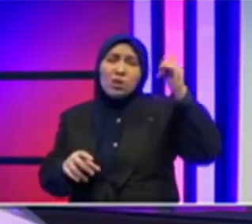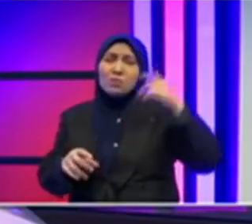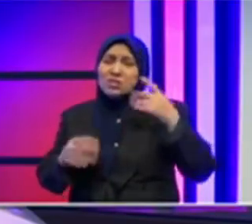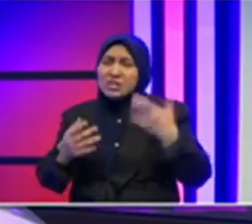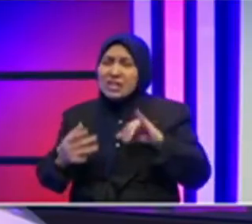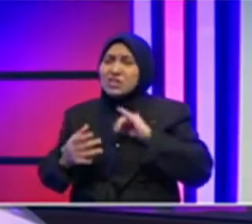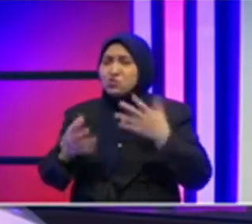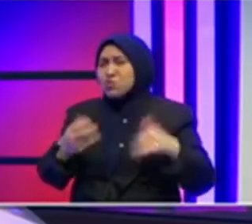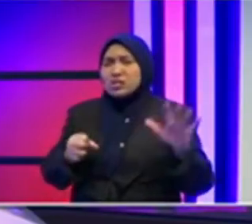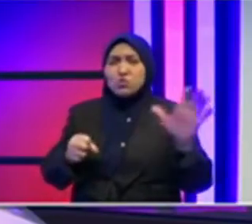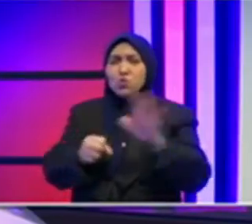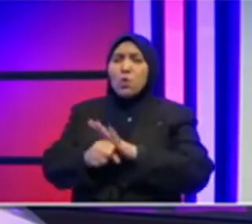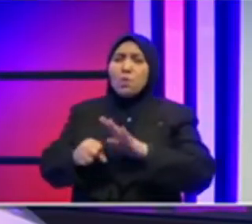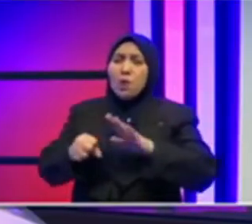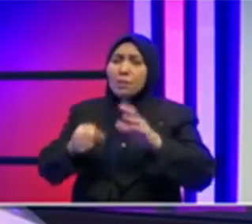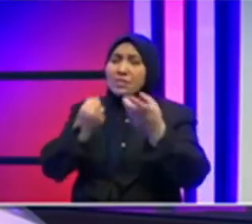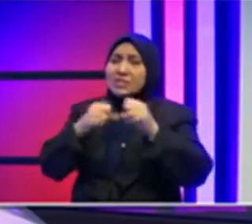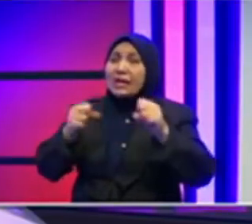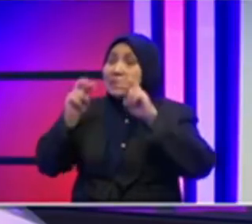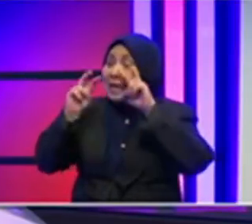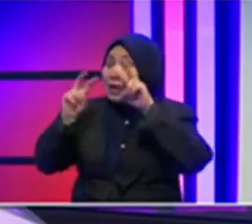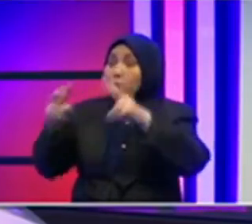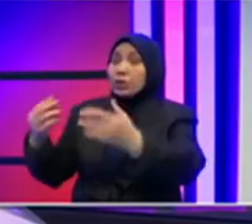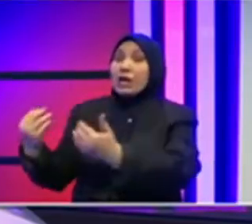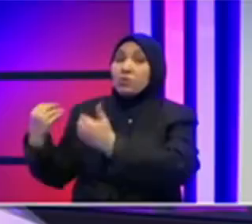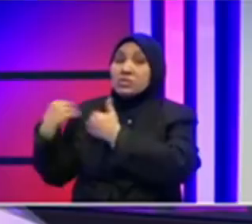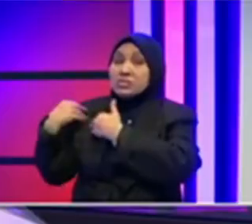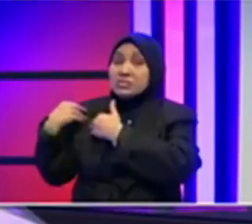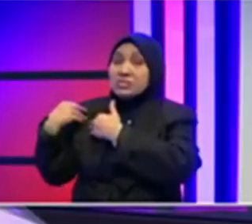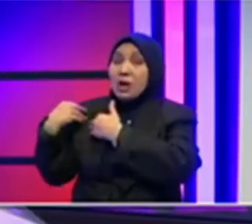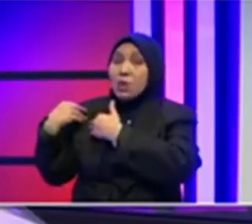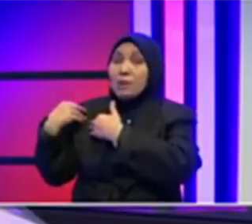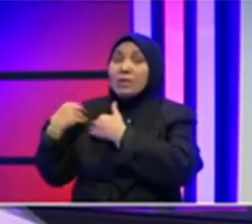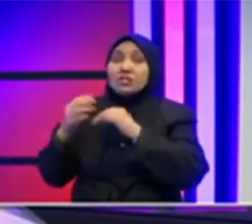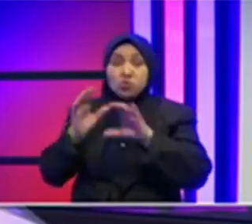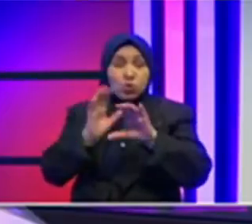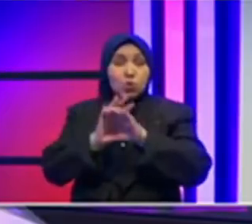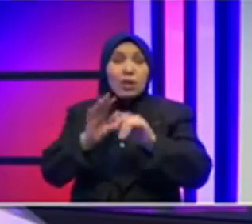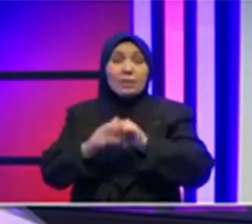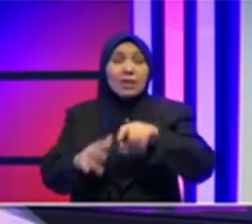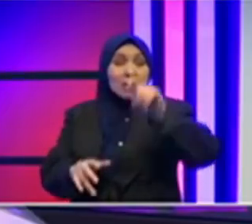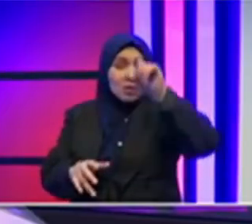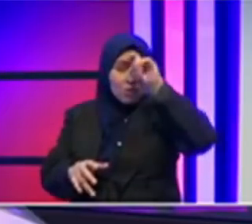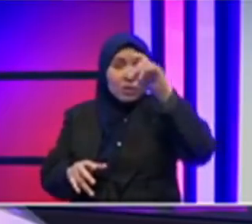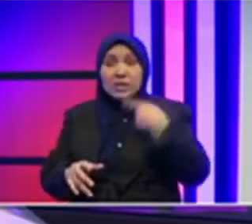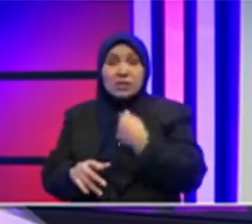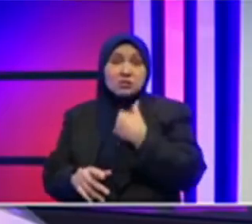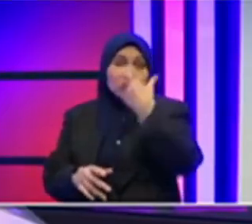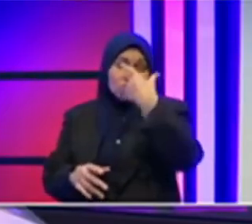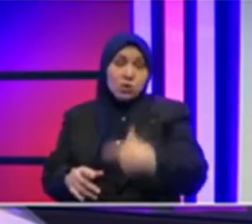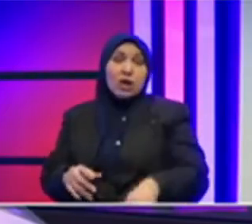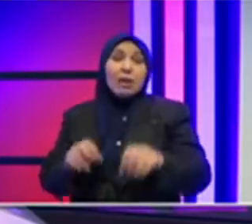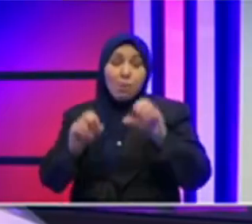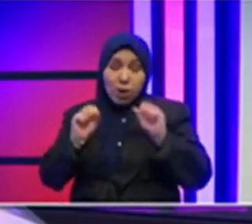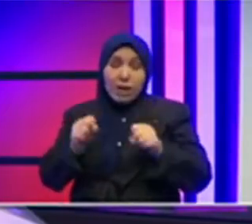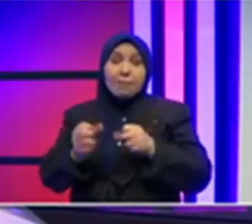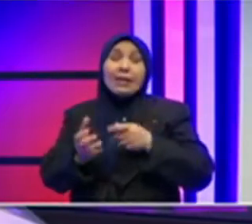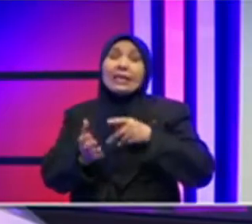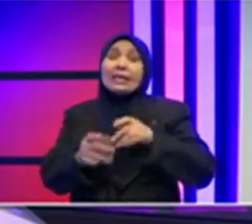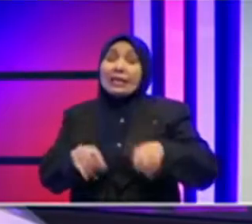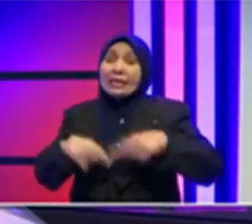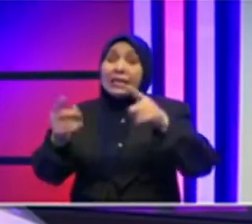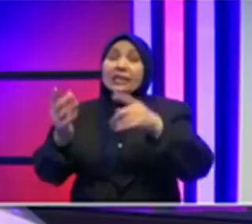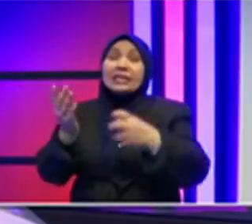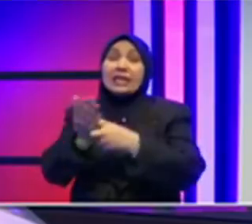persediaan, tengok tanggungjawab. Kan, kalau katakan nak pergi cuti ke Turki Ustaz ni, kan, kita seorang je mungkin boleh beli tiket, zas je.